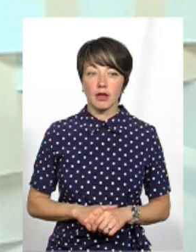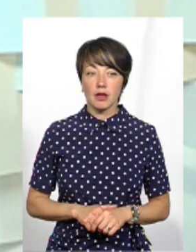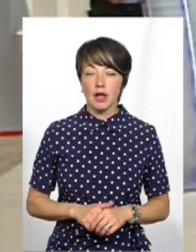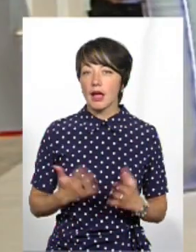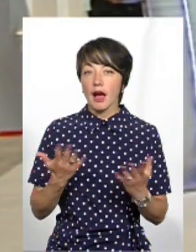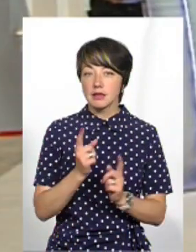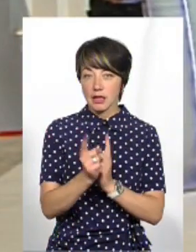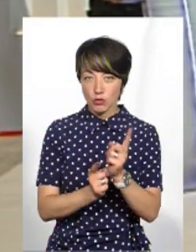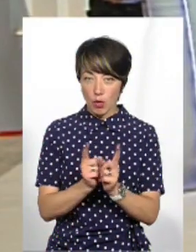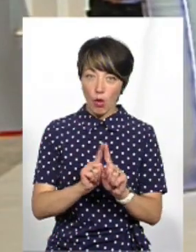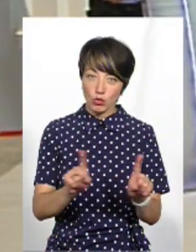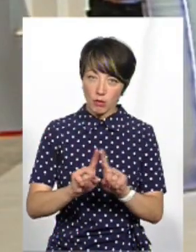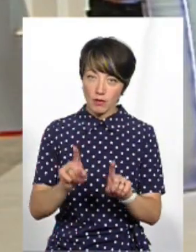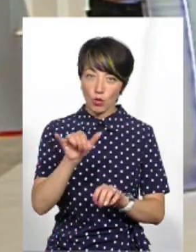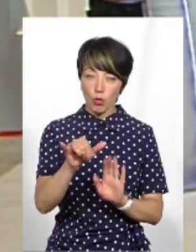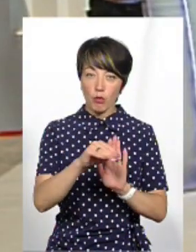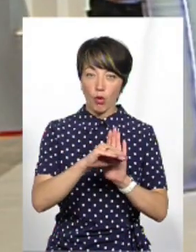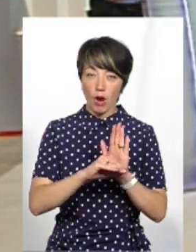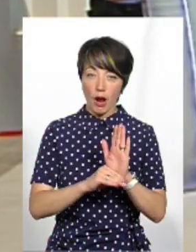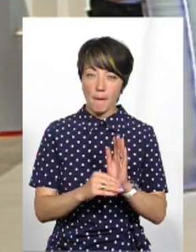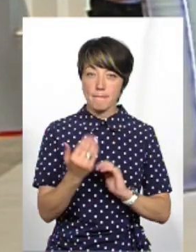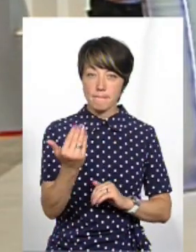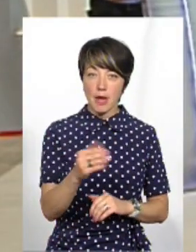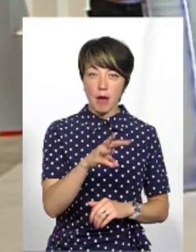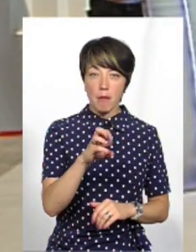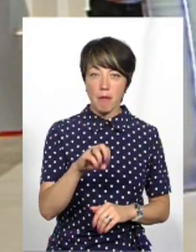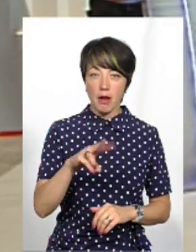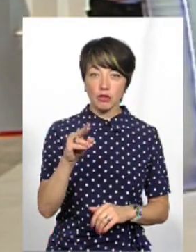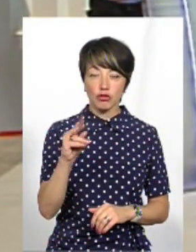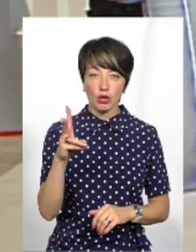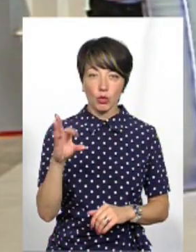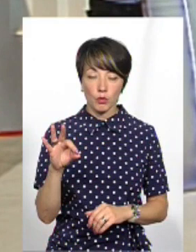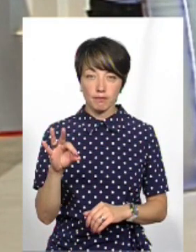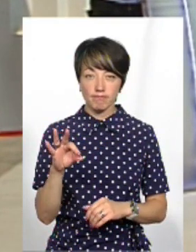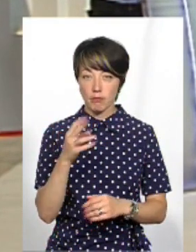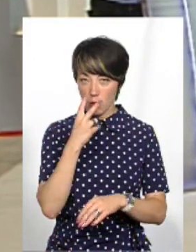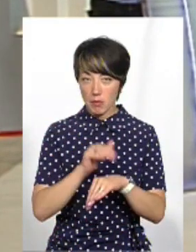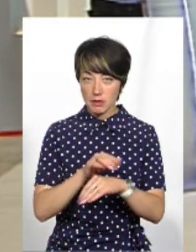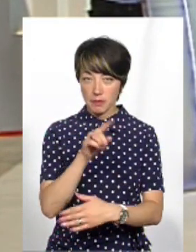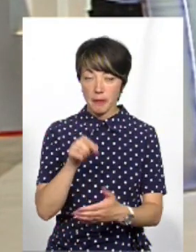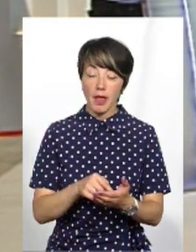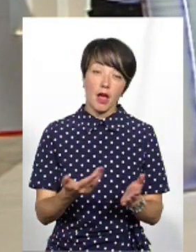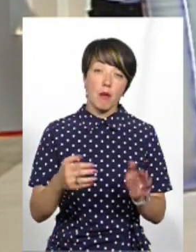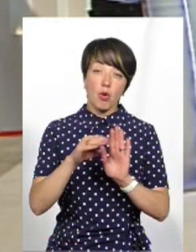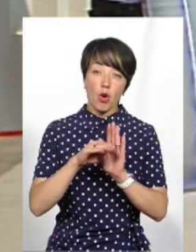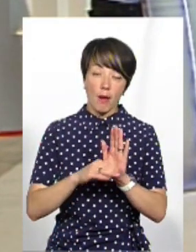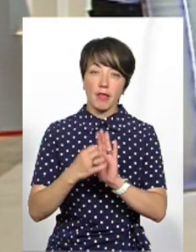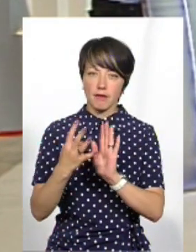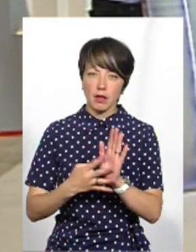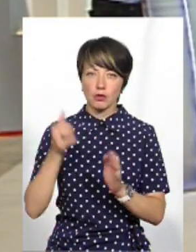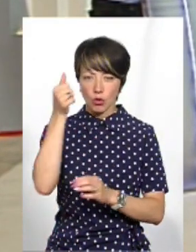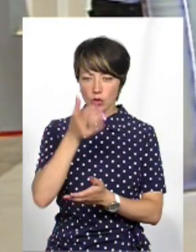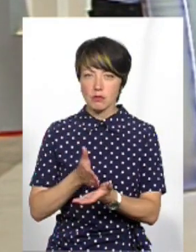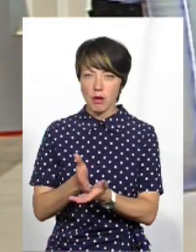Якісь трансформації, особливості у програмі пана Мельниченка помітили, Олеже? Ну, програма 19-го року, вона так